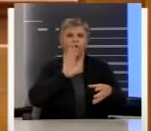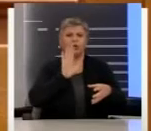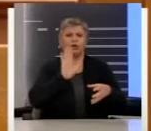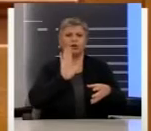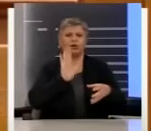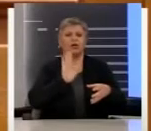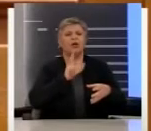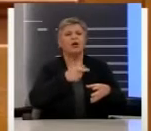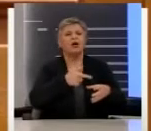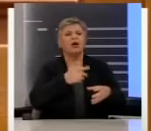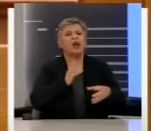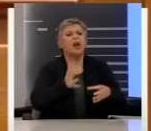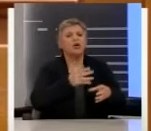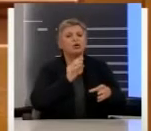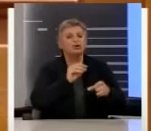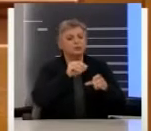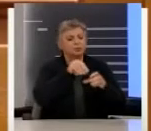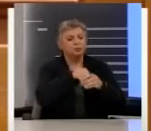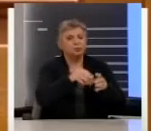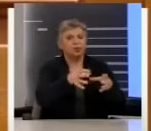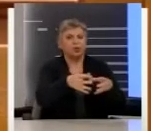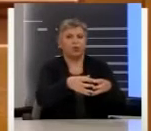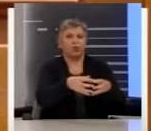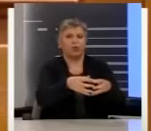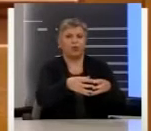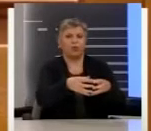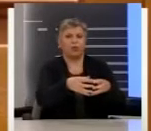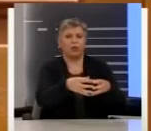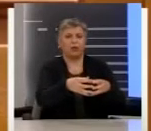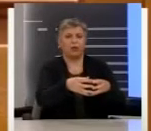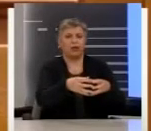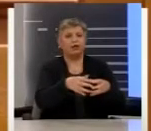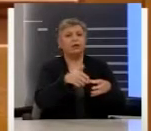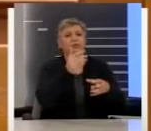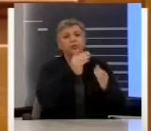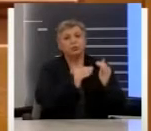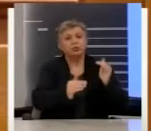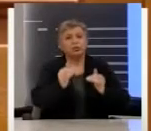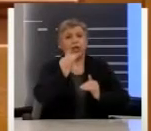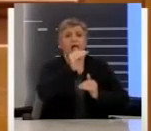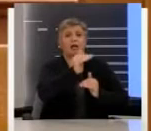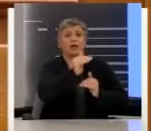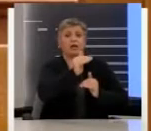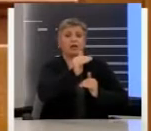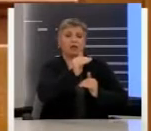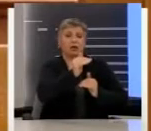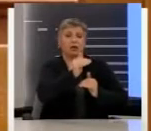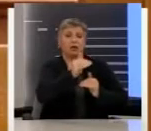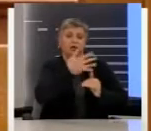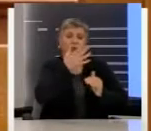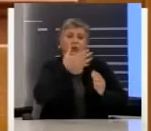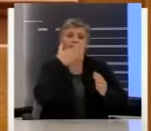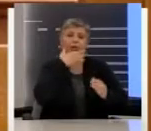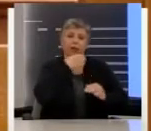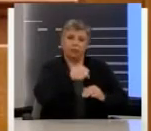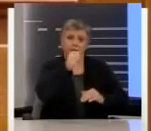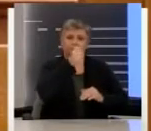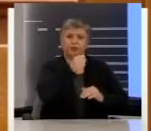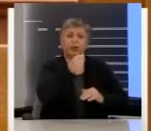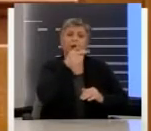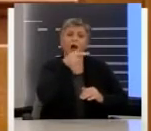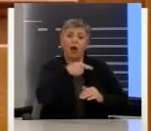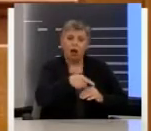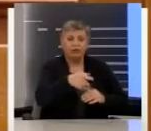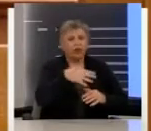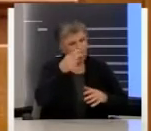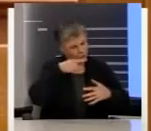συμμετέχουν σε αυτήν την κορυφαία διαδικασία, να είναι μέλη της ιεραρχίας και μέλη της Εκκλησίας, έχουν δικαίωμα